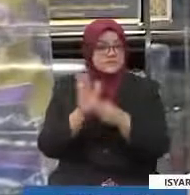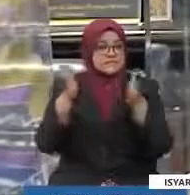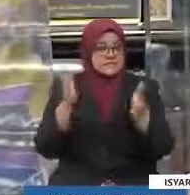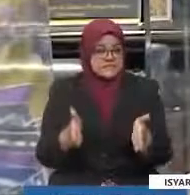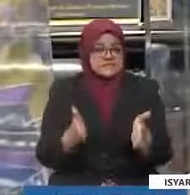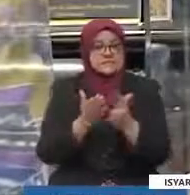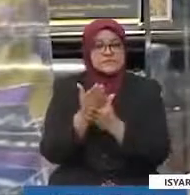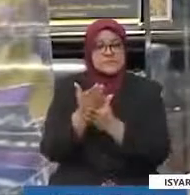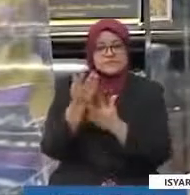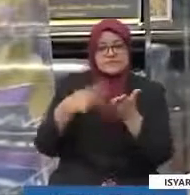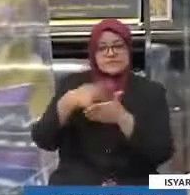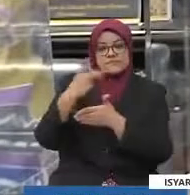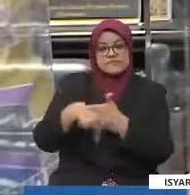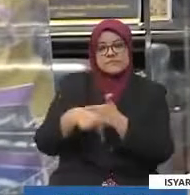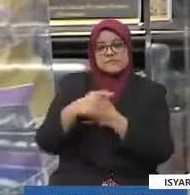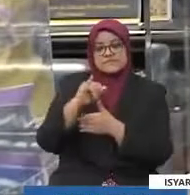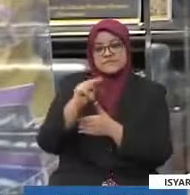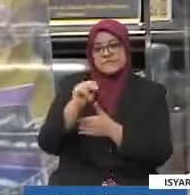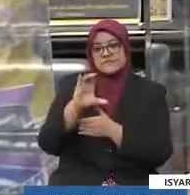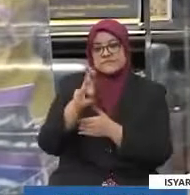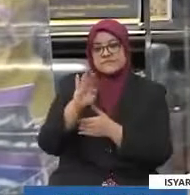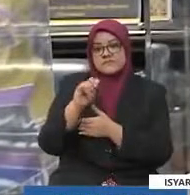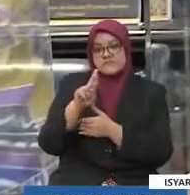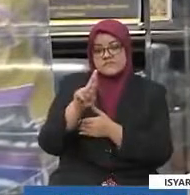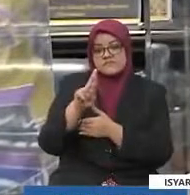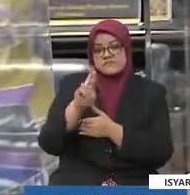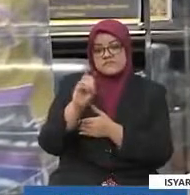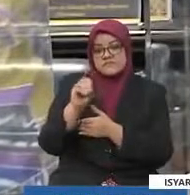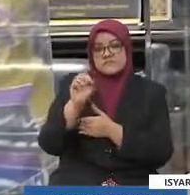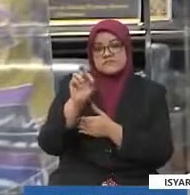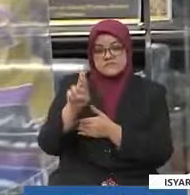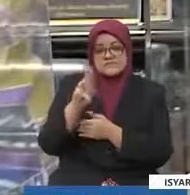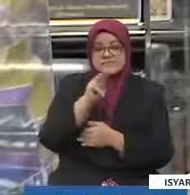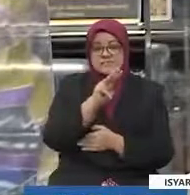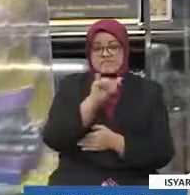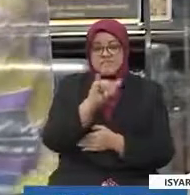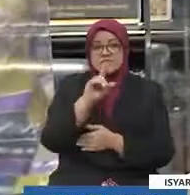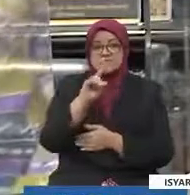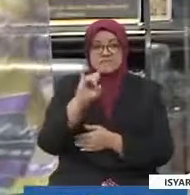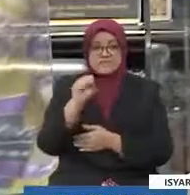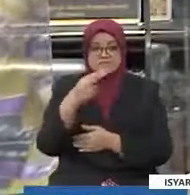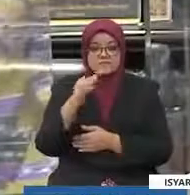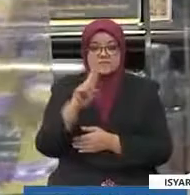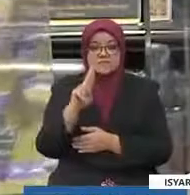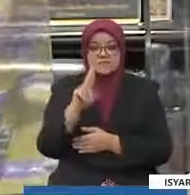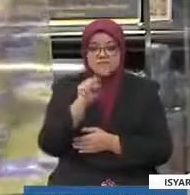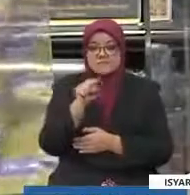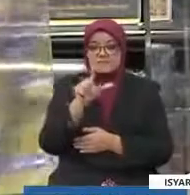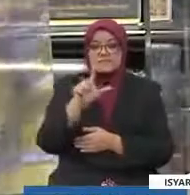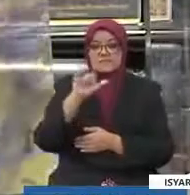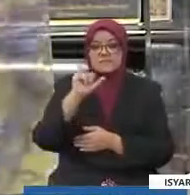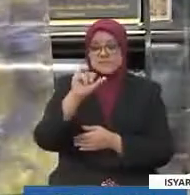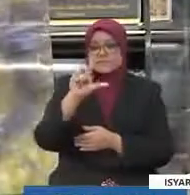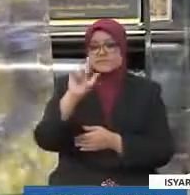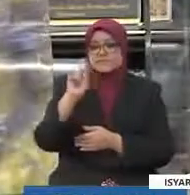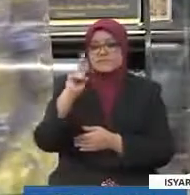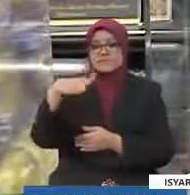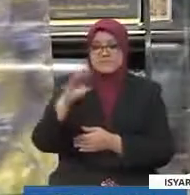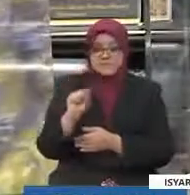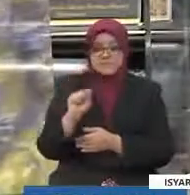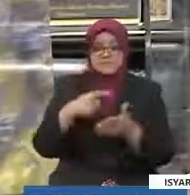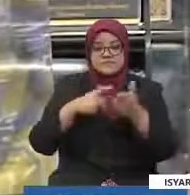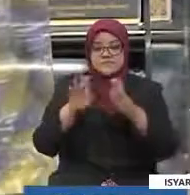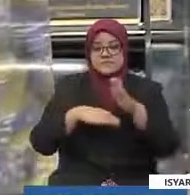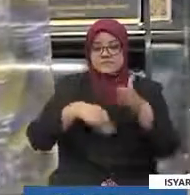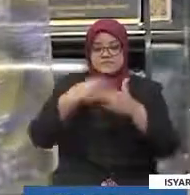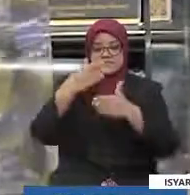keusahawanan melalui program inkubator dan makerspace My Biz Hub at ILKBS. Selain itu, di